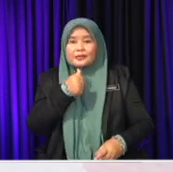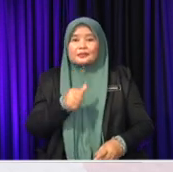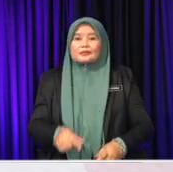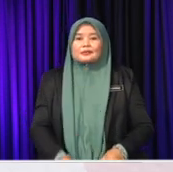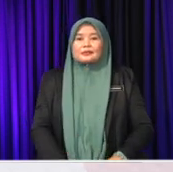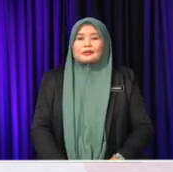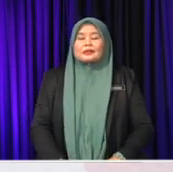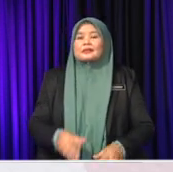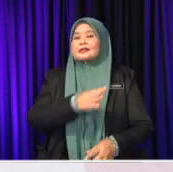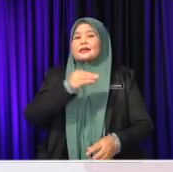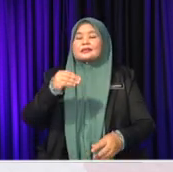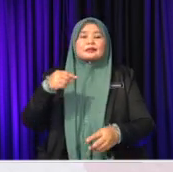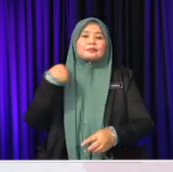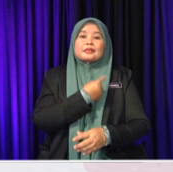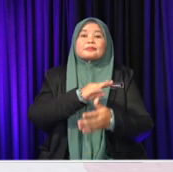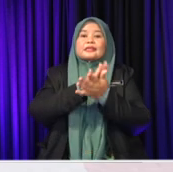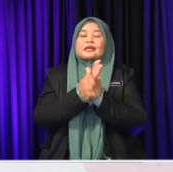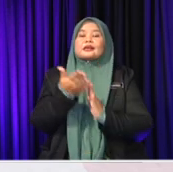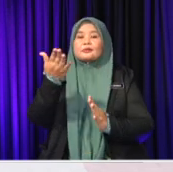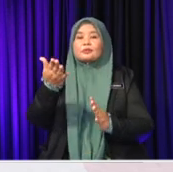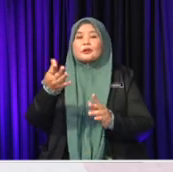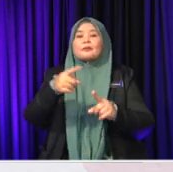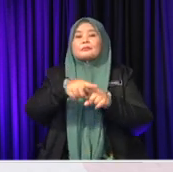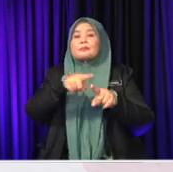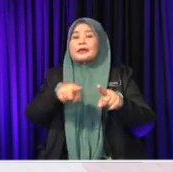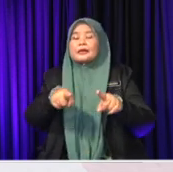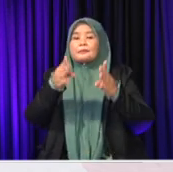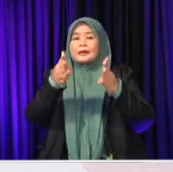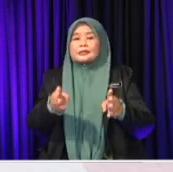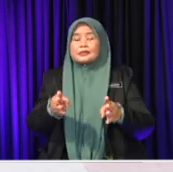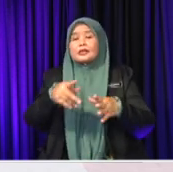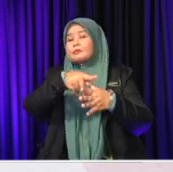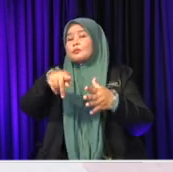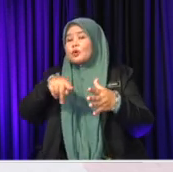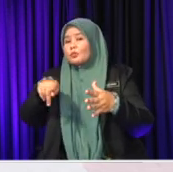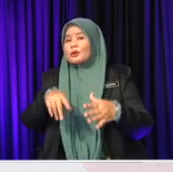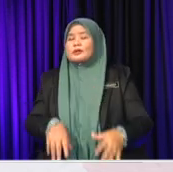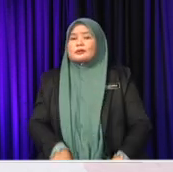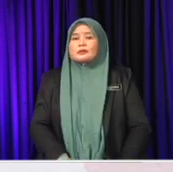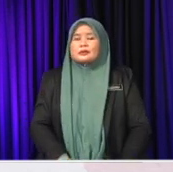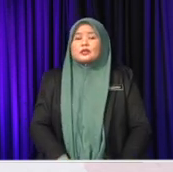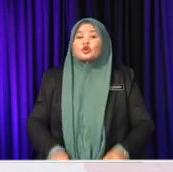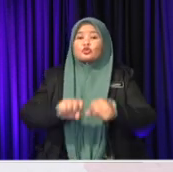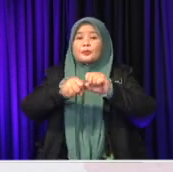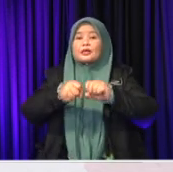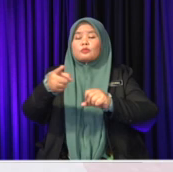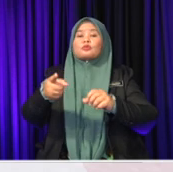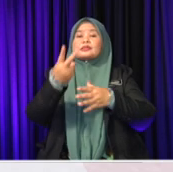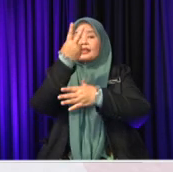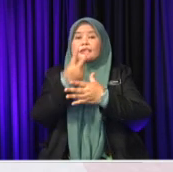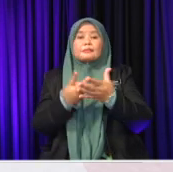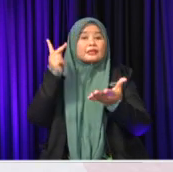dan kami telah menjadikan kamu berbagai bangsa dan berkuah supaya kamu saling